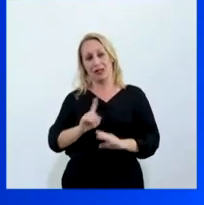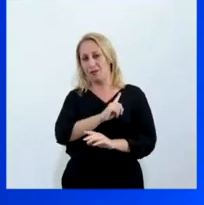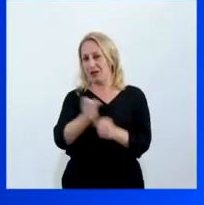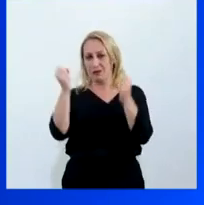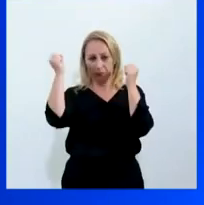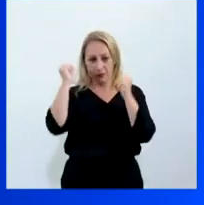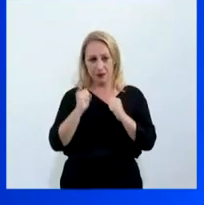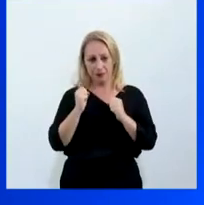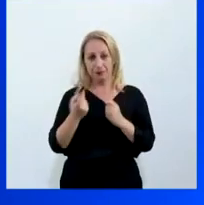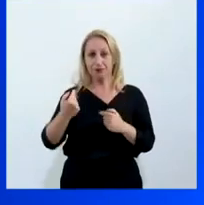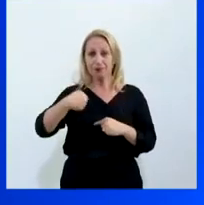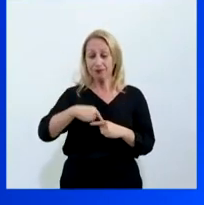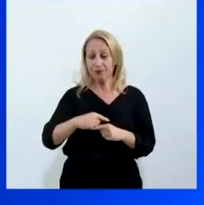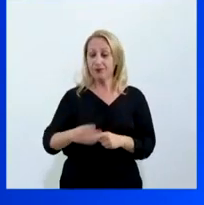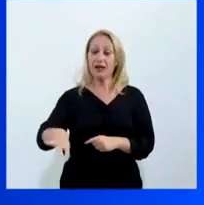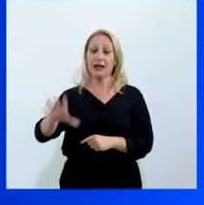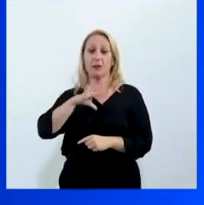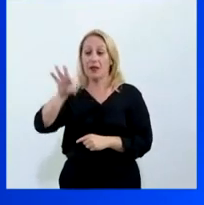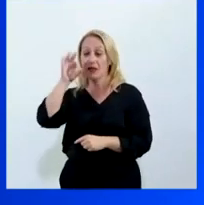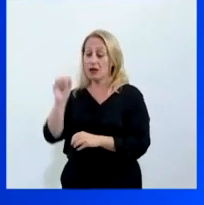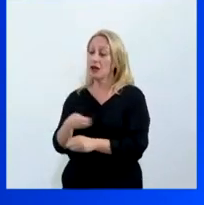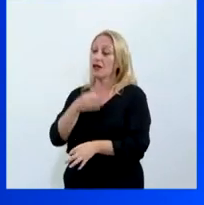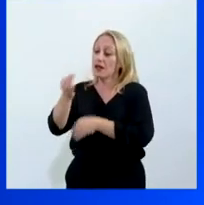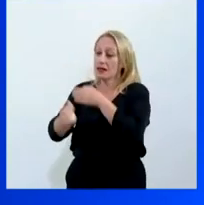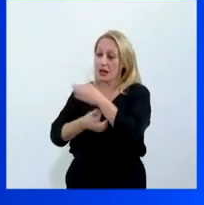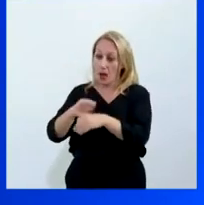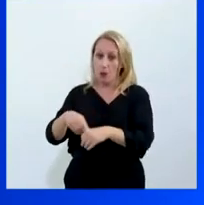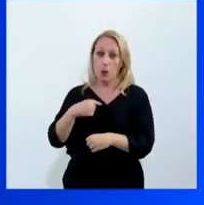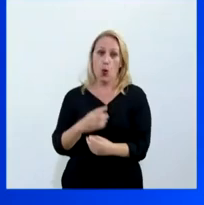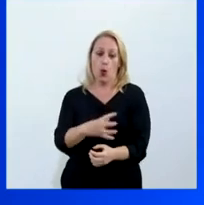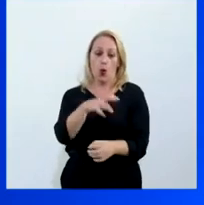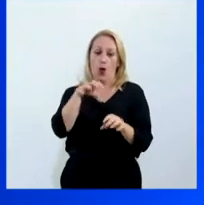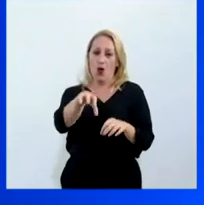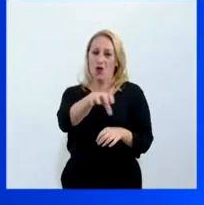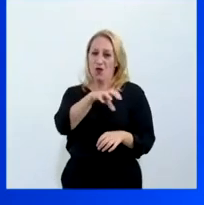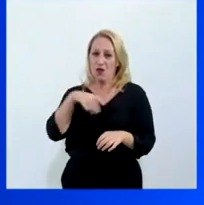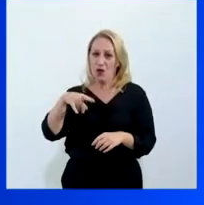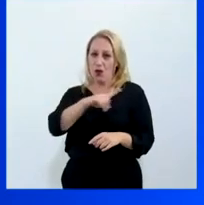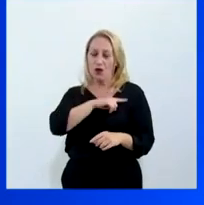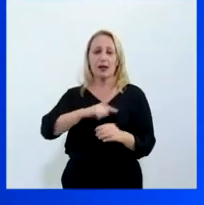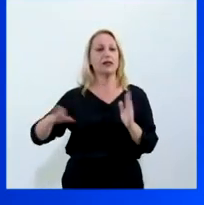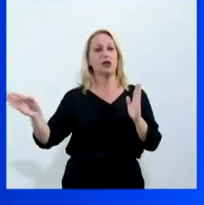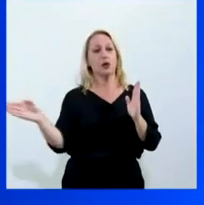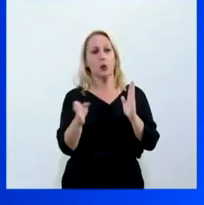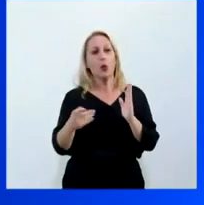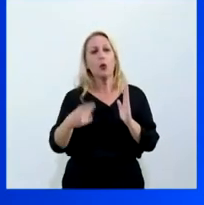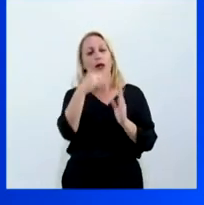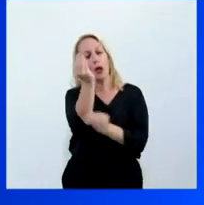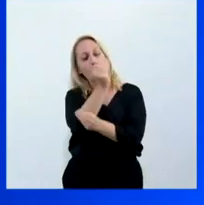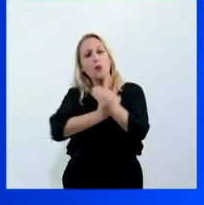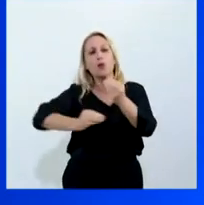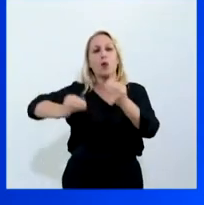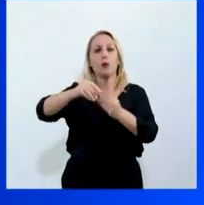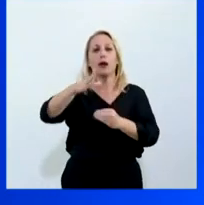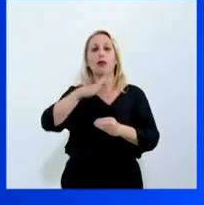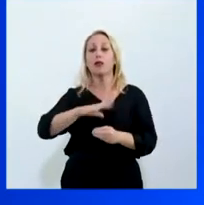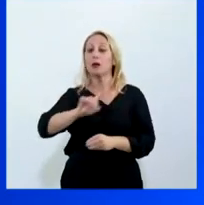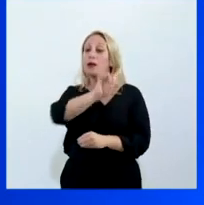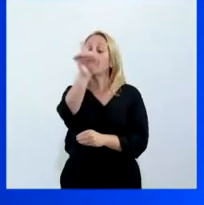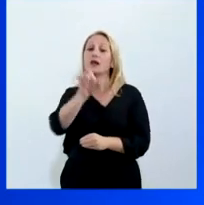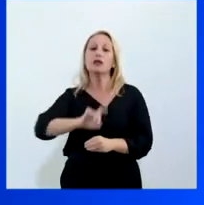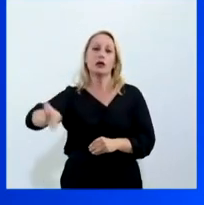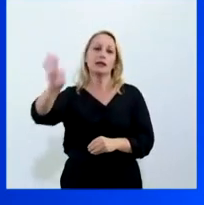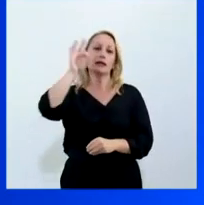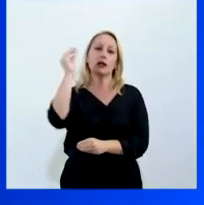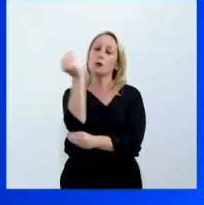σε συνεννόηση με τους τοπικούς φορείς θα κάνουμε το καλύτερο το οποίο μπορούμε, διαθέτοντας και περισσότερες δυνάμεις στην τροχέα, για να κάνουμε τη ζωή της πόλης πιο εύκολη μέχρι